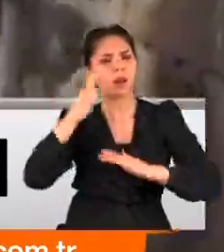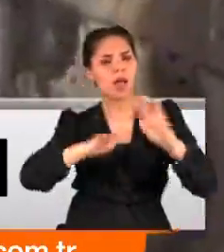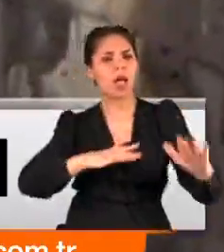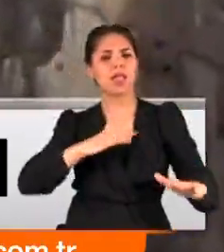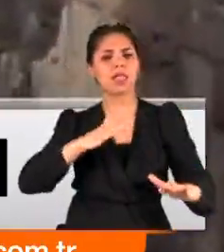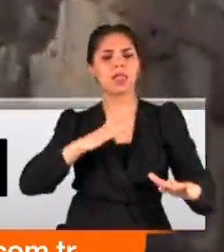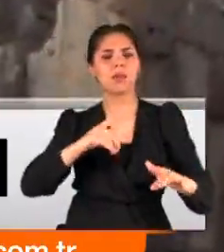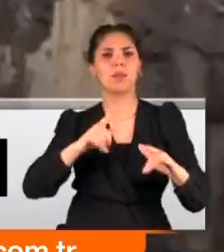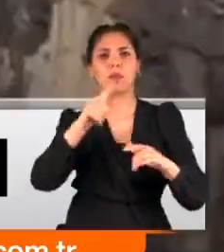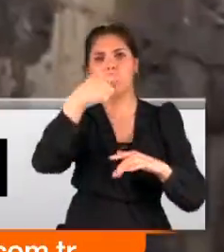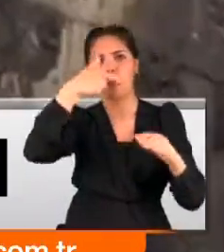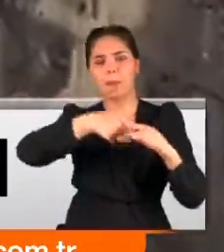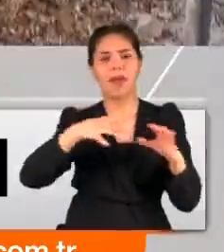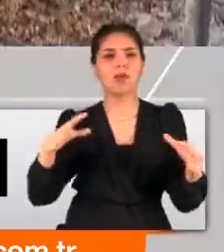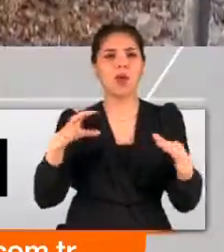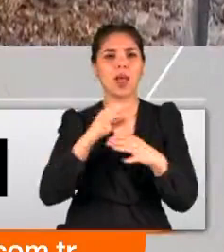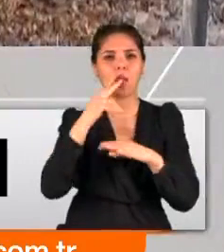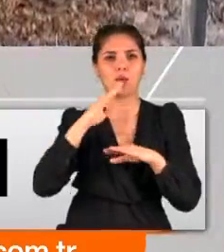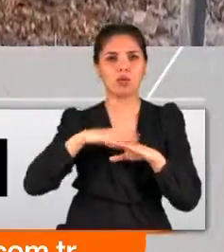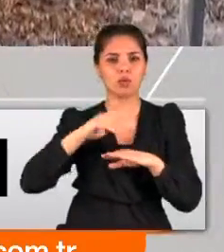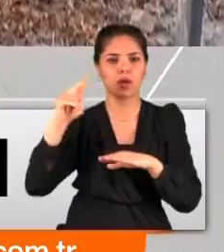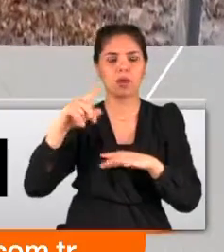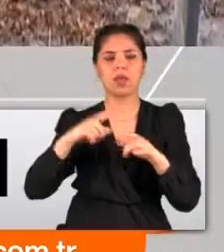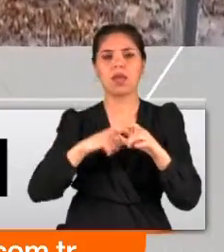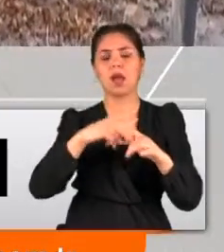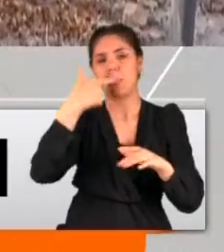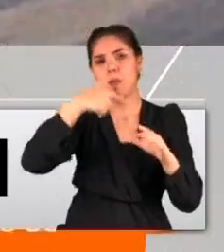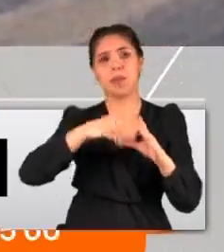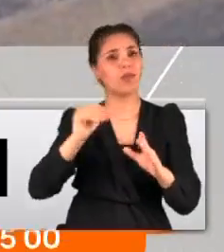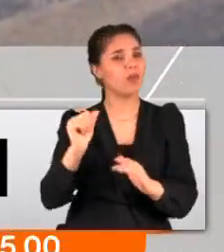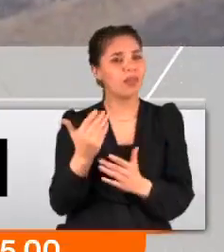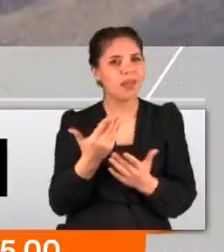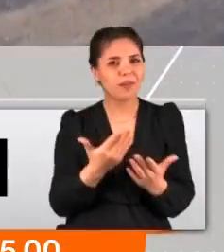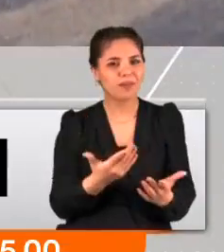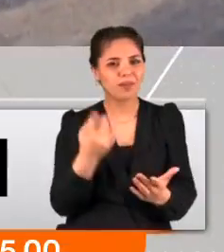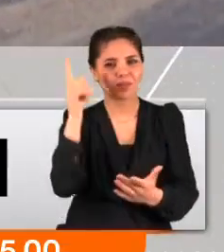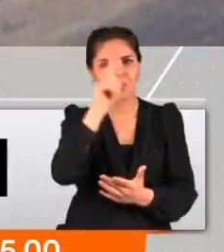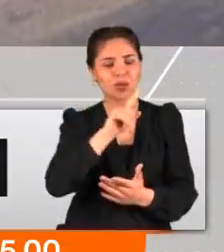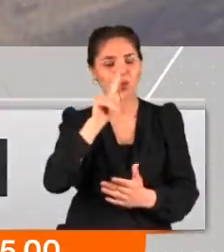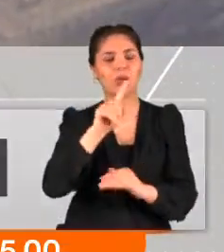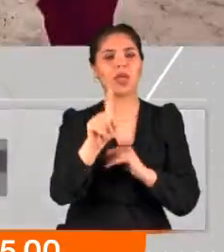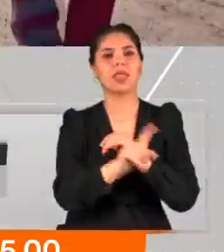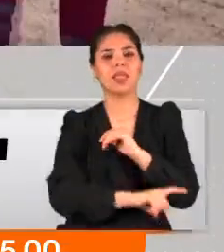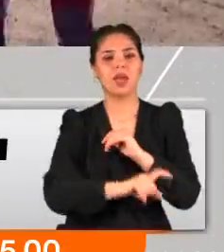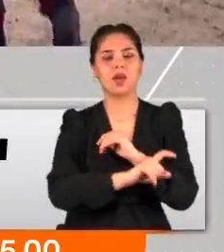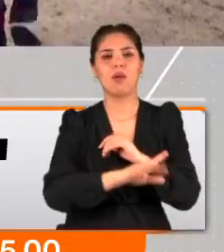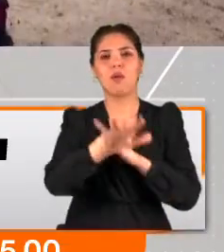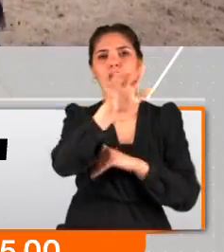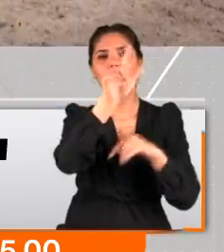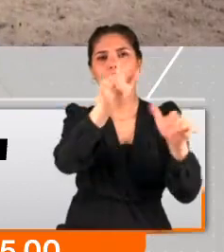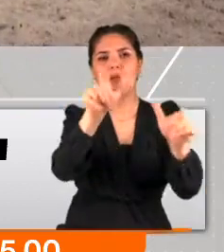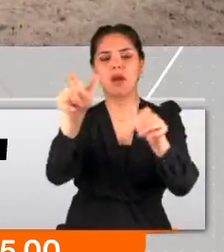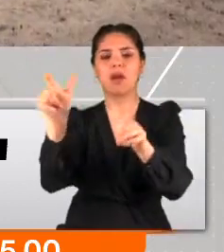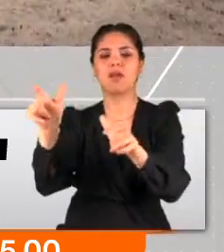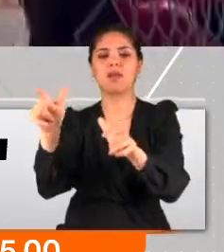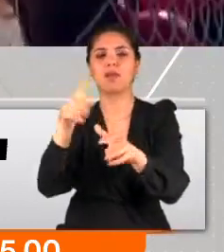olan Gabar petrolü de gündemindeydi. Gabar'daki petrol de çok önemli. Çünkü terörün oralarda